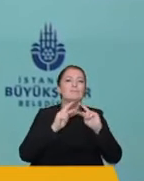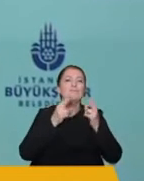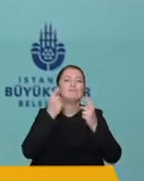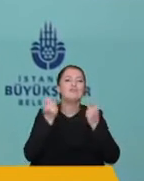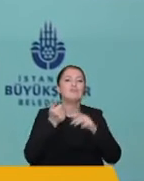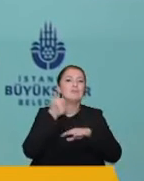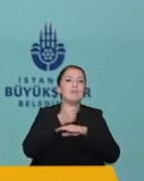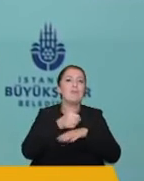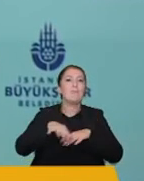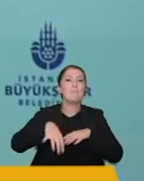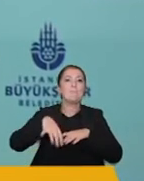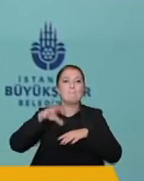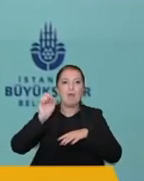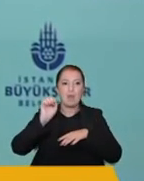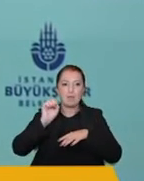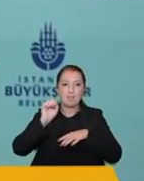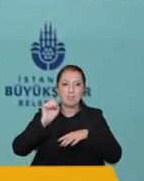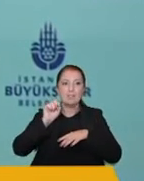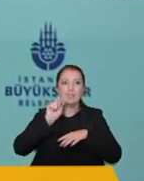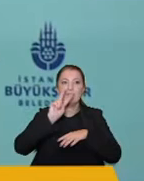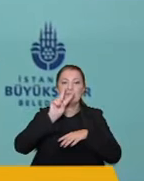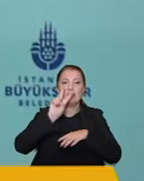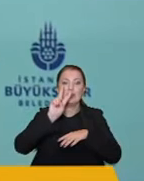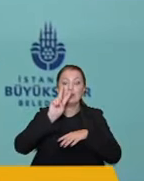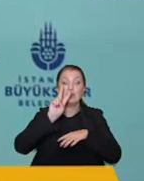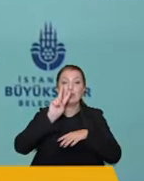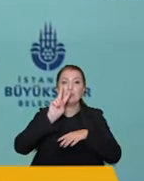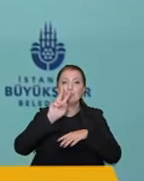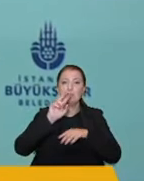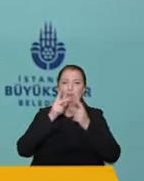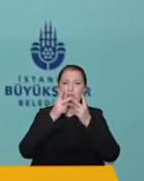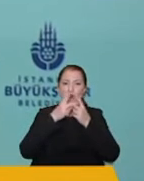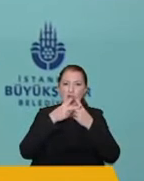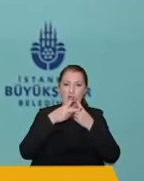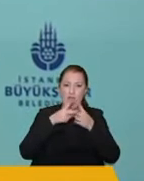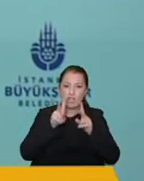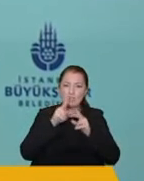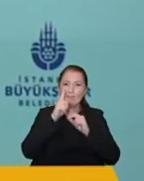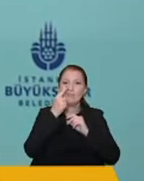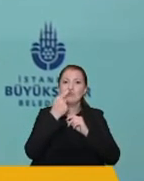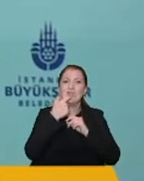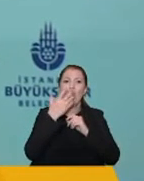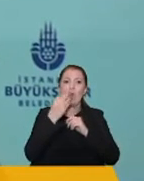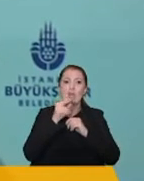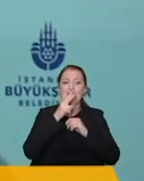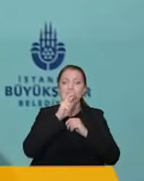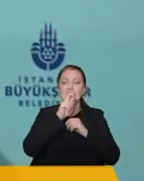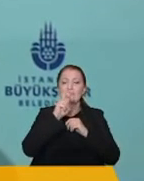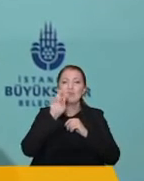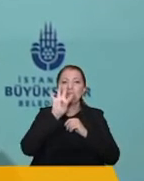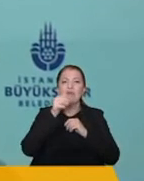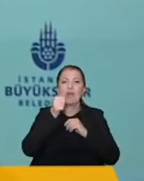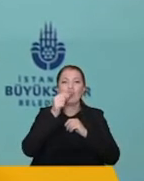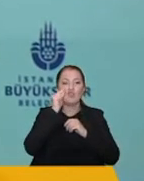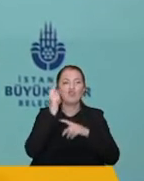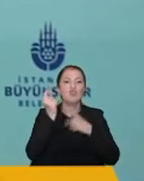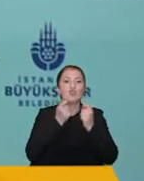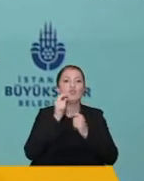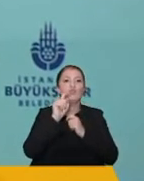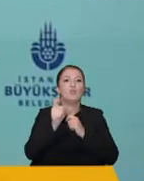istihdam merkezi 2000 açıldığı gün daha 1,5 yıl oldu. 2846 kişiye iş